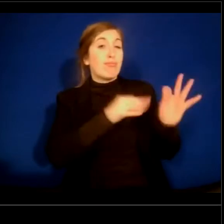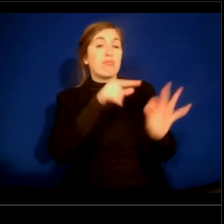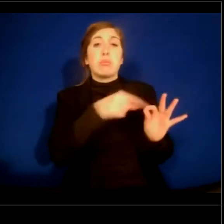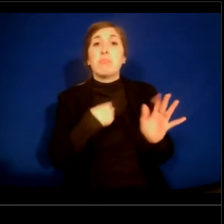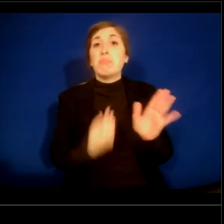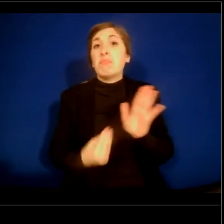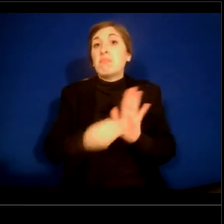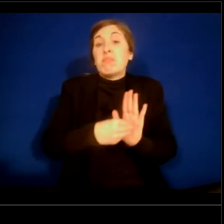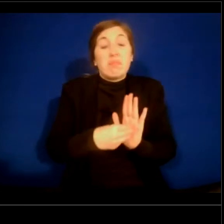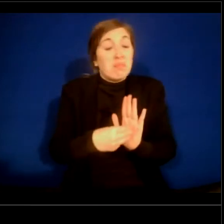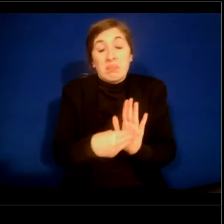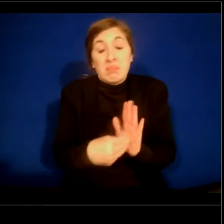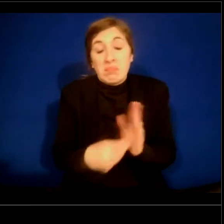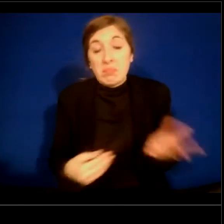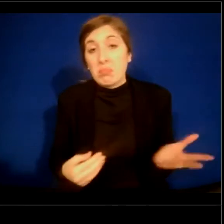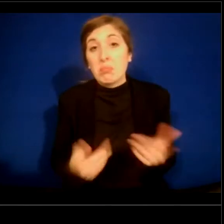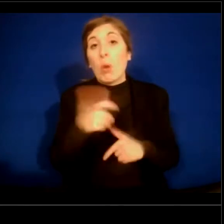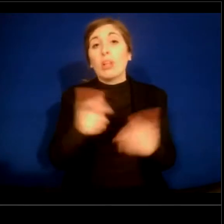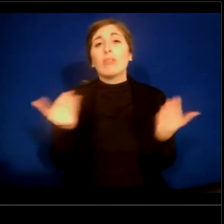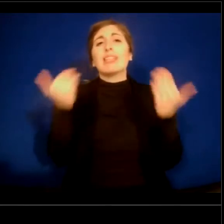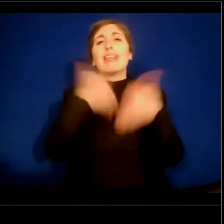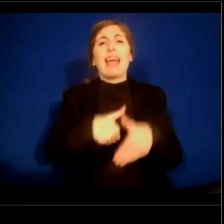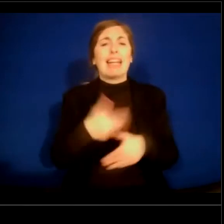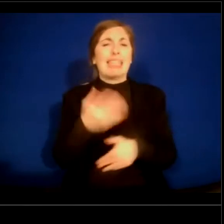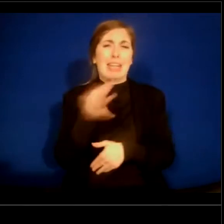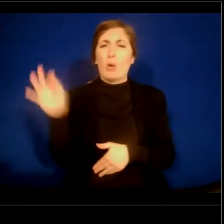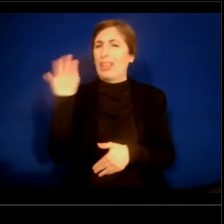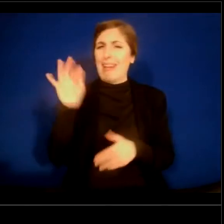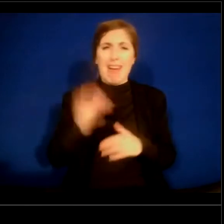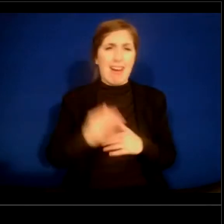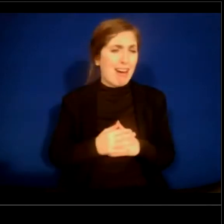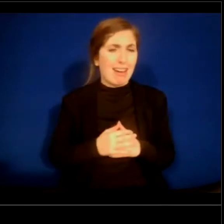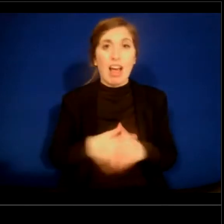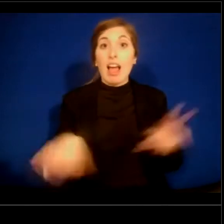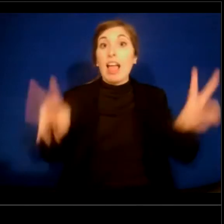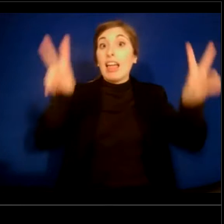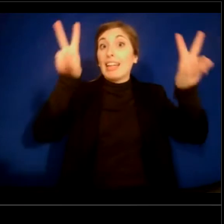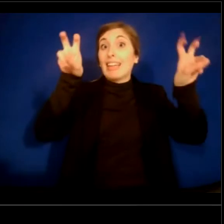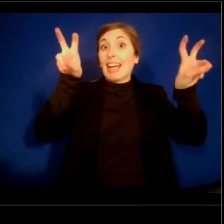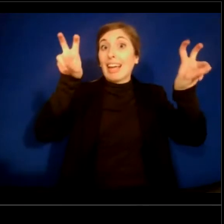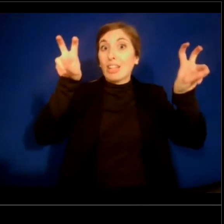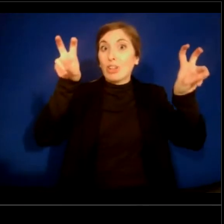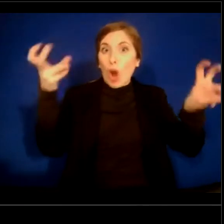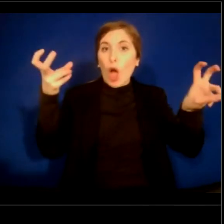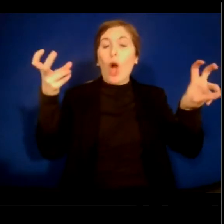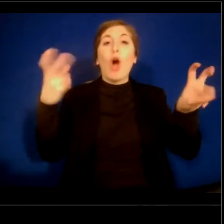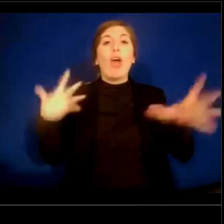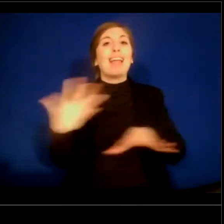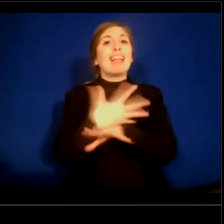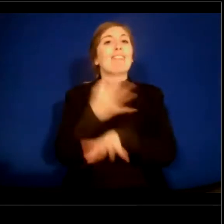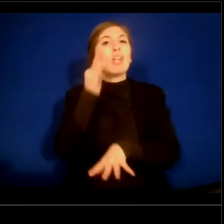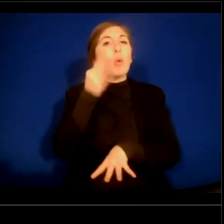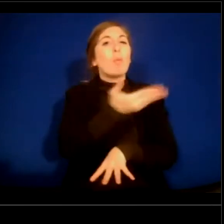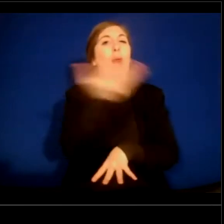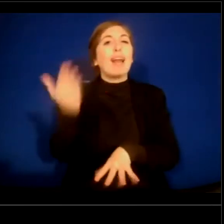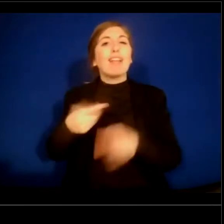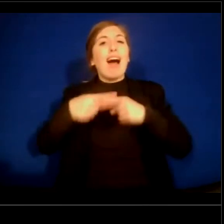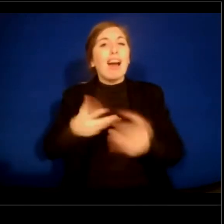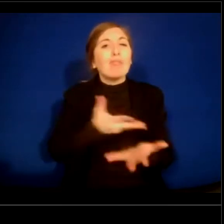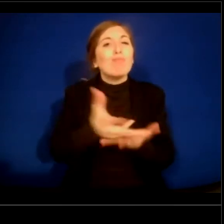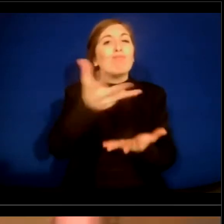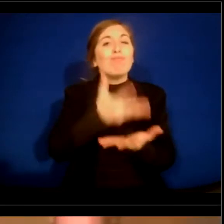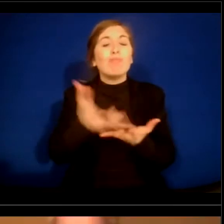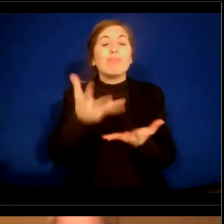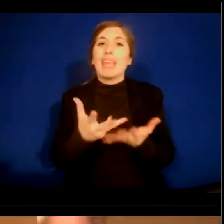diciamo, straordinaria e intitolandosi Voci dell'intervento umanitario, penso che le